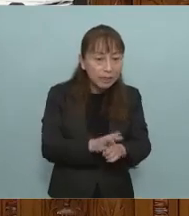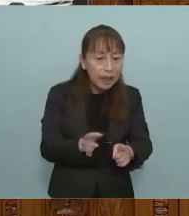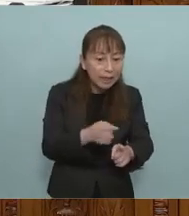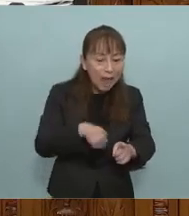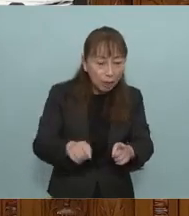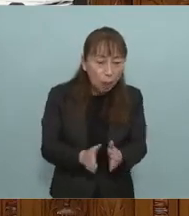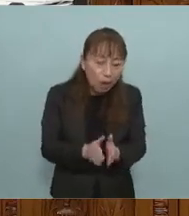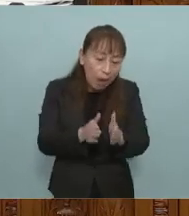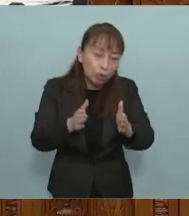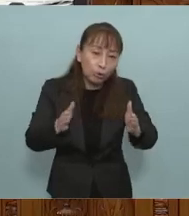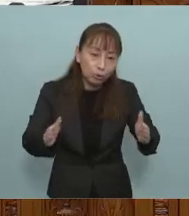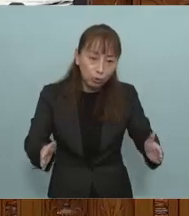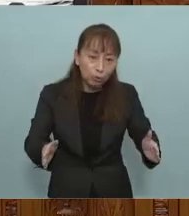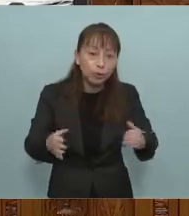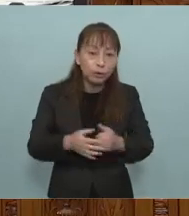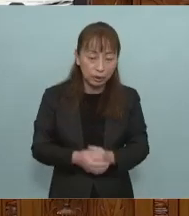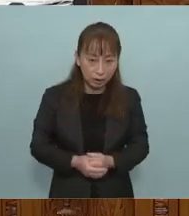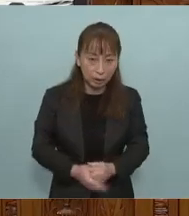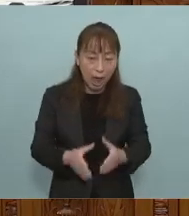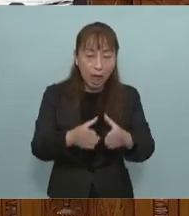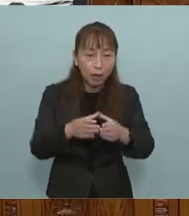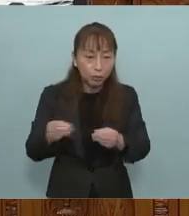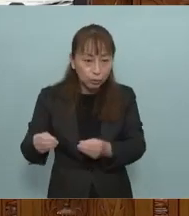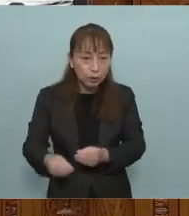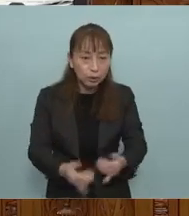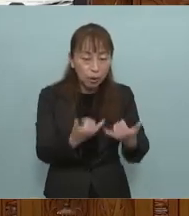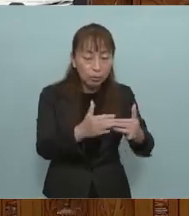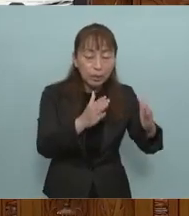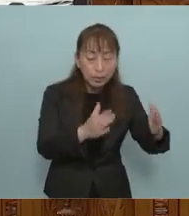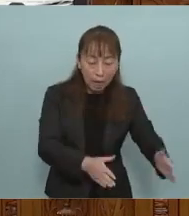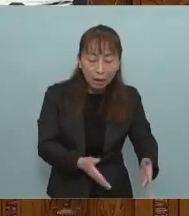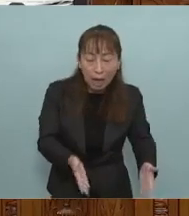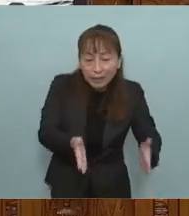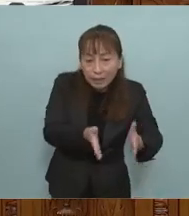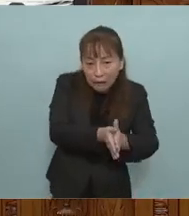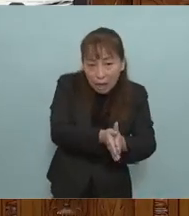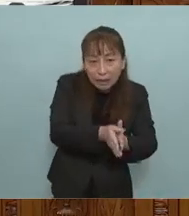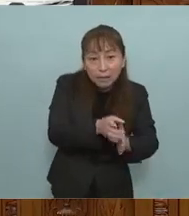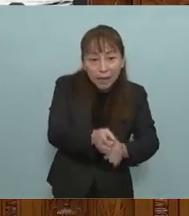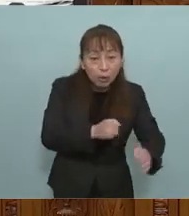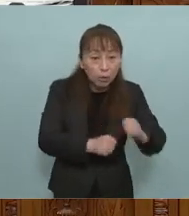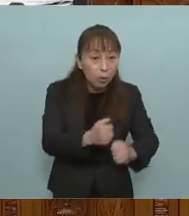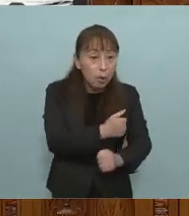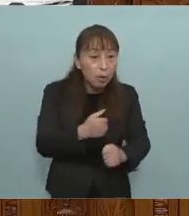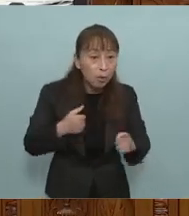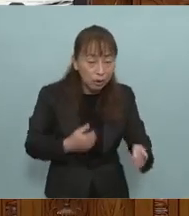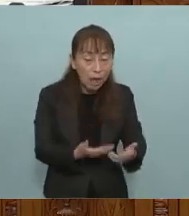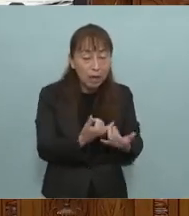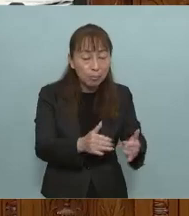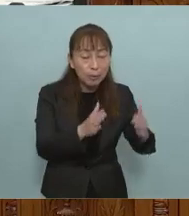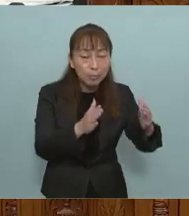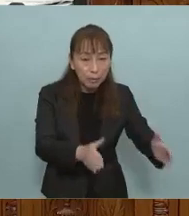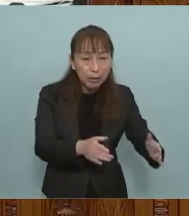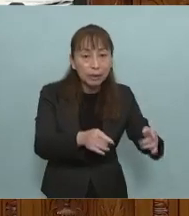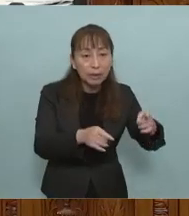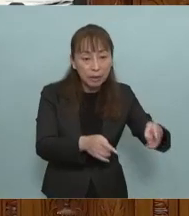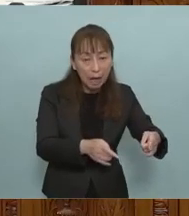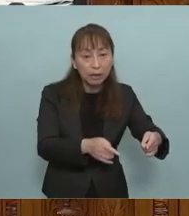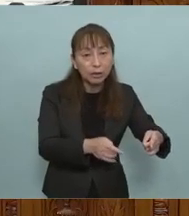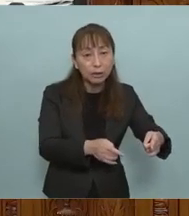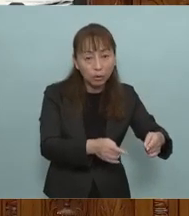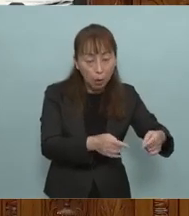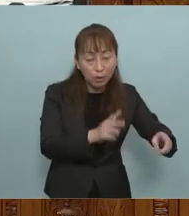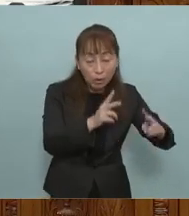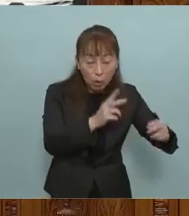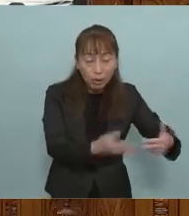充し官民一体で取り組みを進められるよう民間事業者の施設整備も支援対象